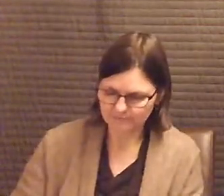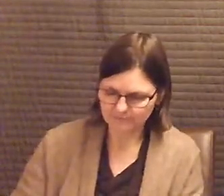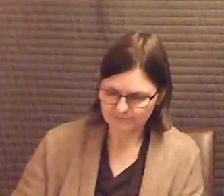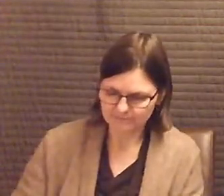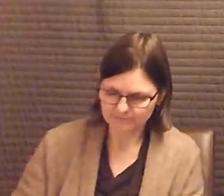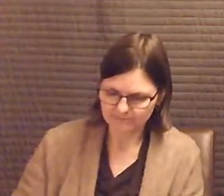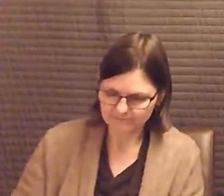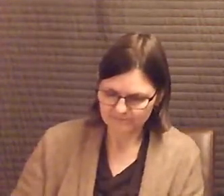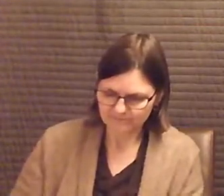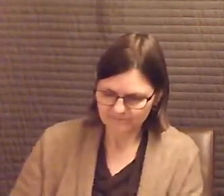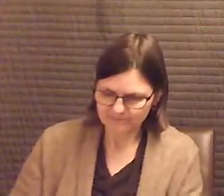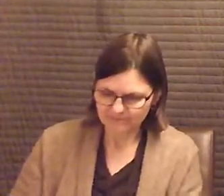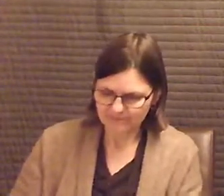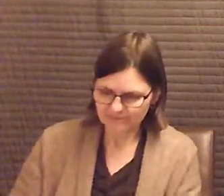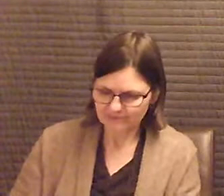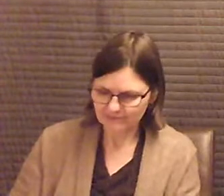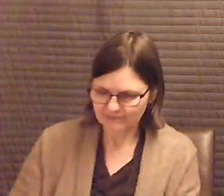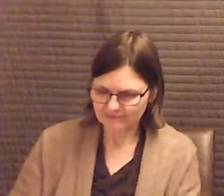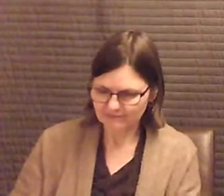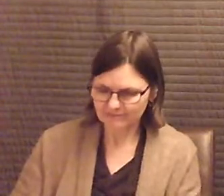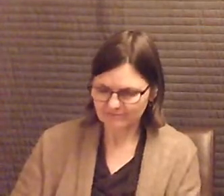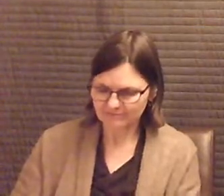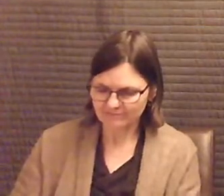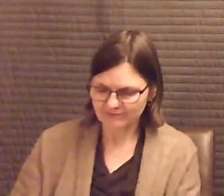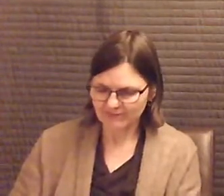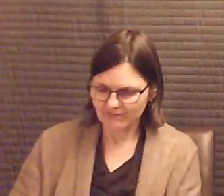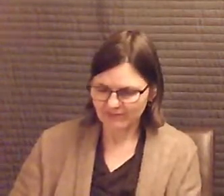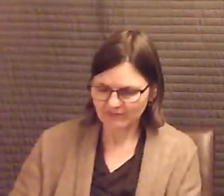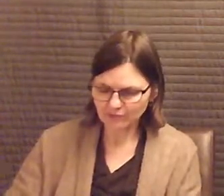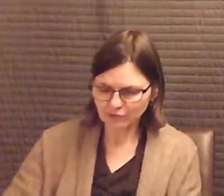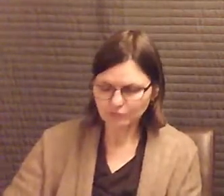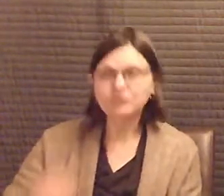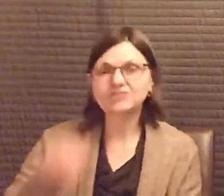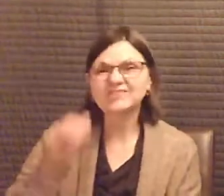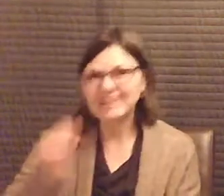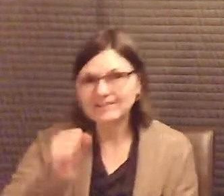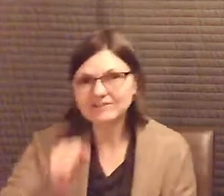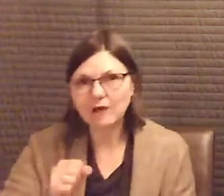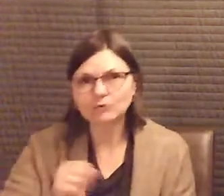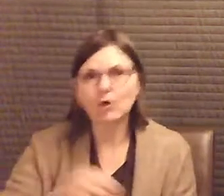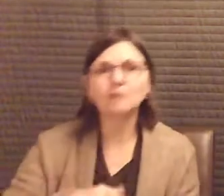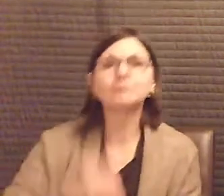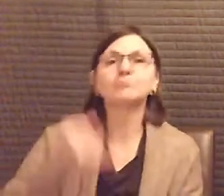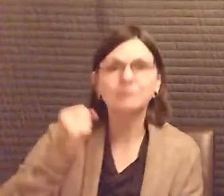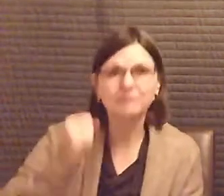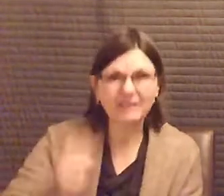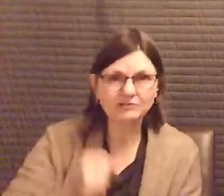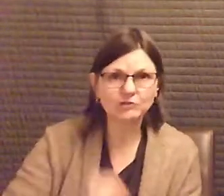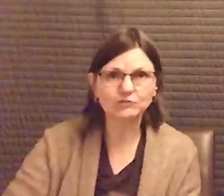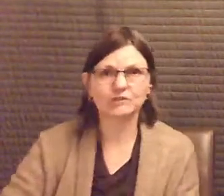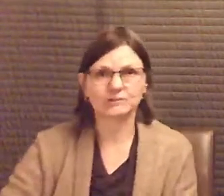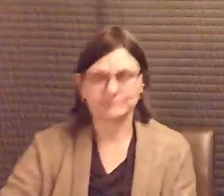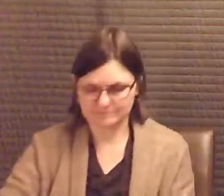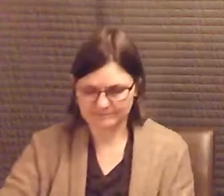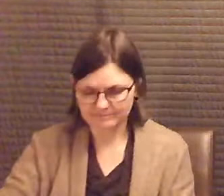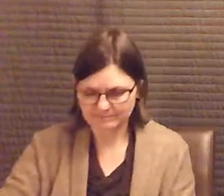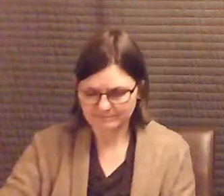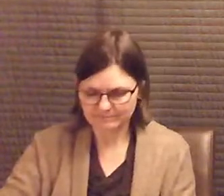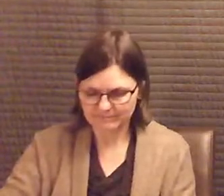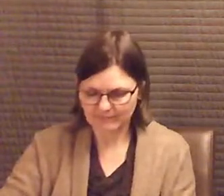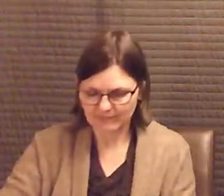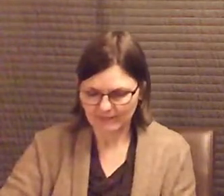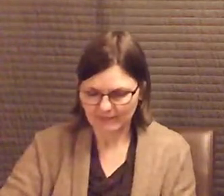sociaal wie sms dan zult u stand houden of bevestigd worden oom